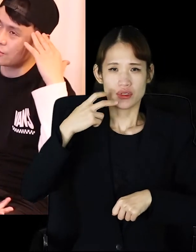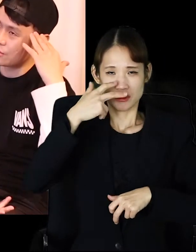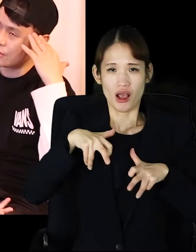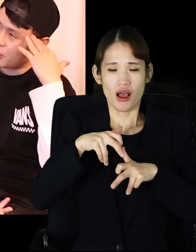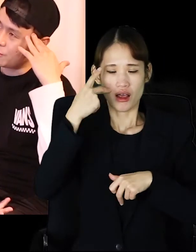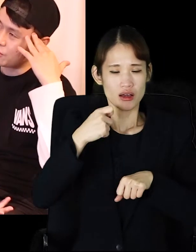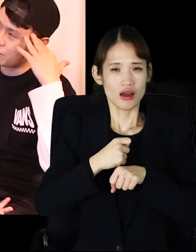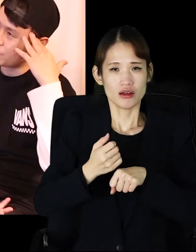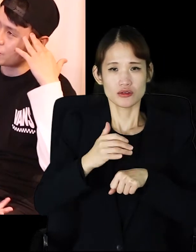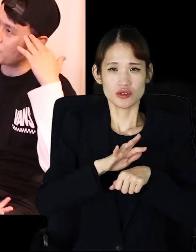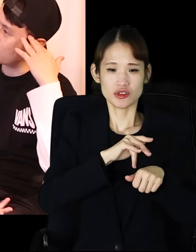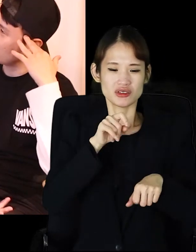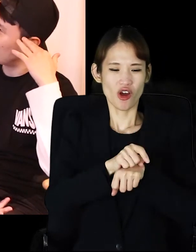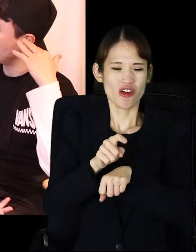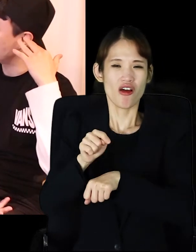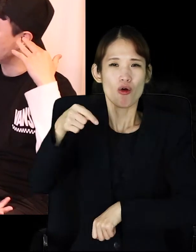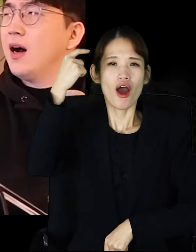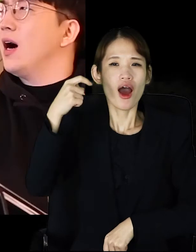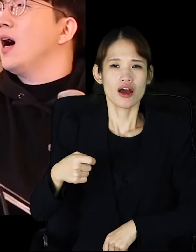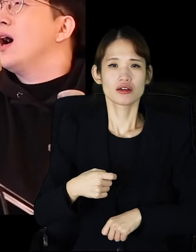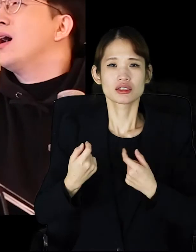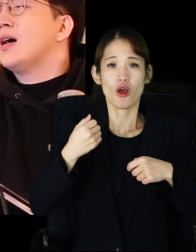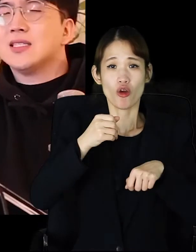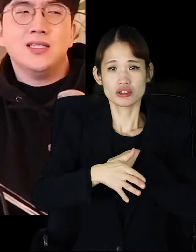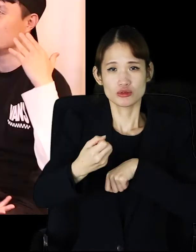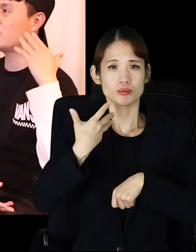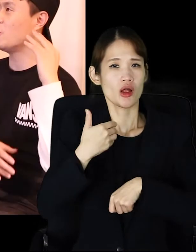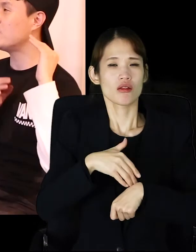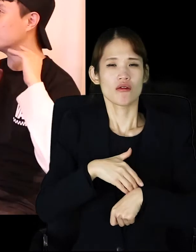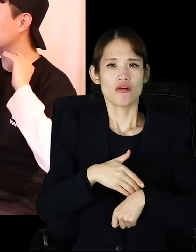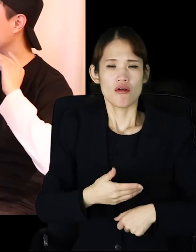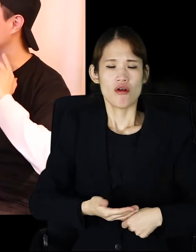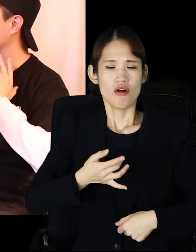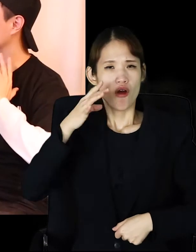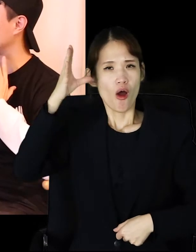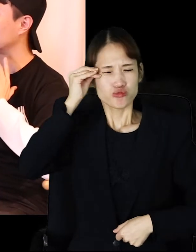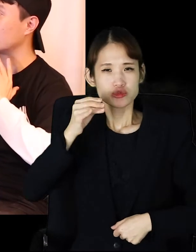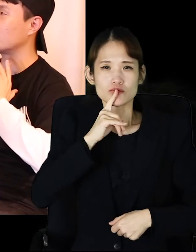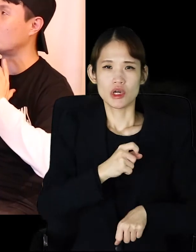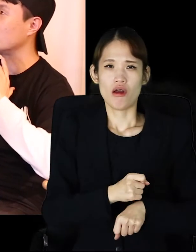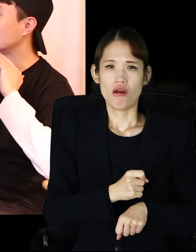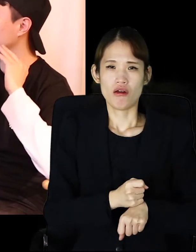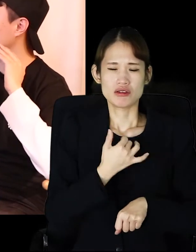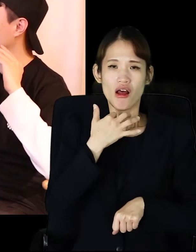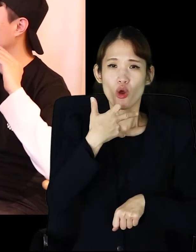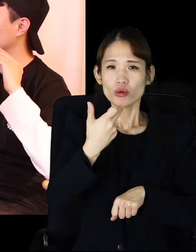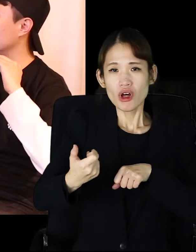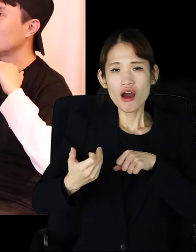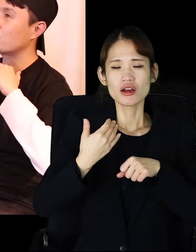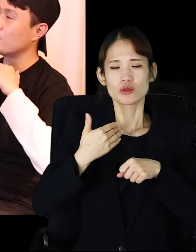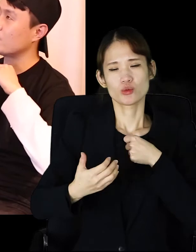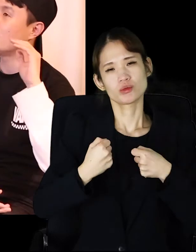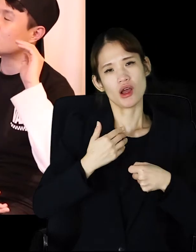그럼 선생님이 RP들은 그 성격이 왜 그러냐? 뭐 이런 식으로 하는 거예요. 진짜? 이게 얼마나 무지한 말인지 저는 그때 17살인데도